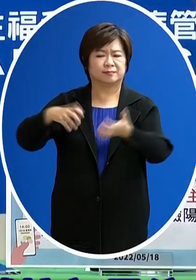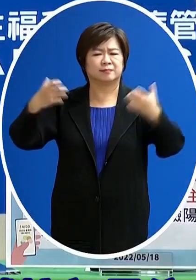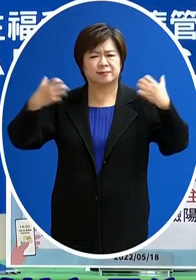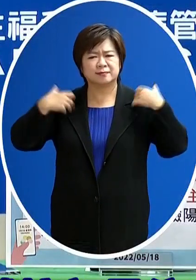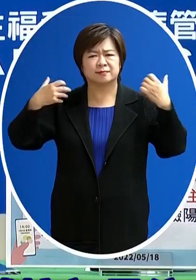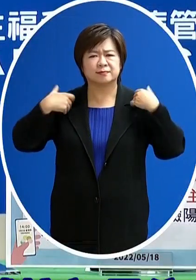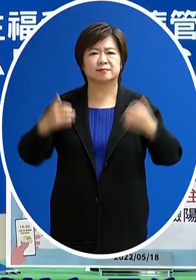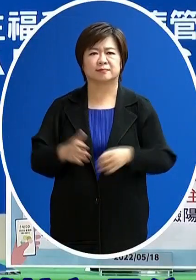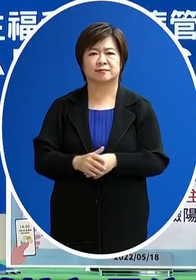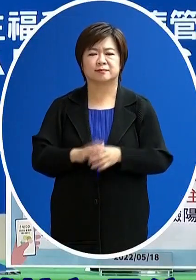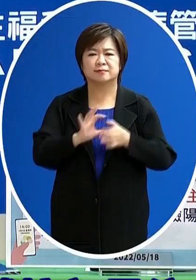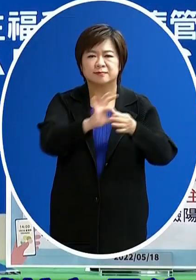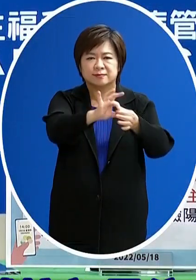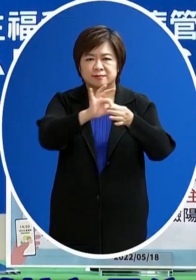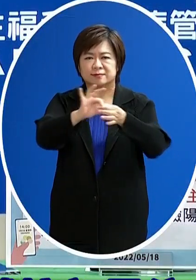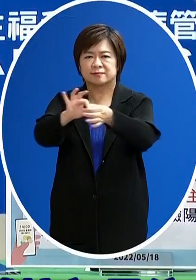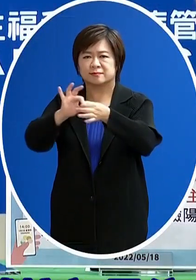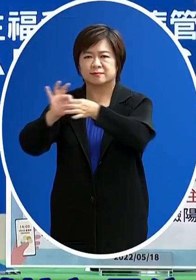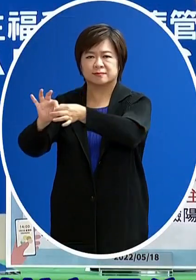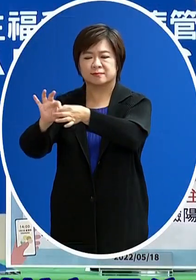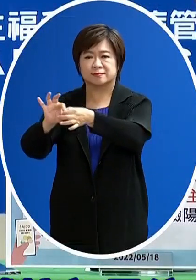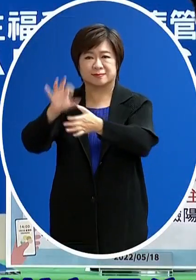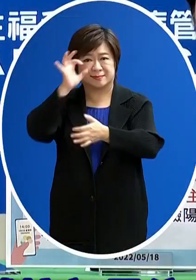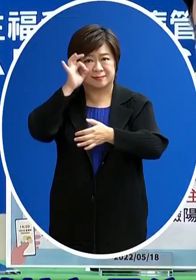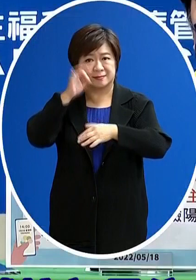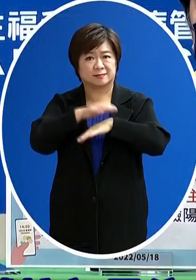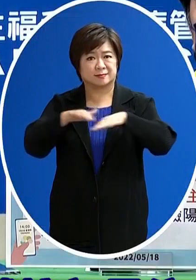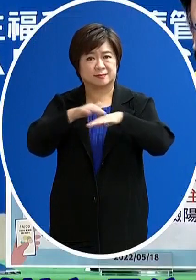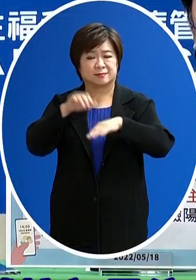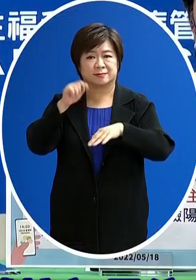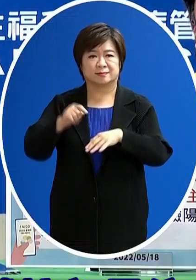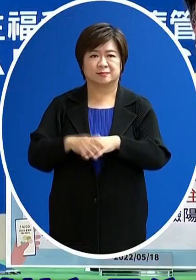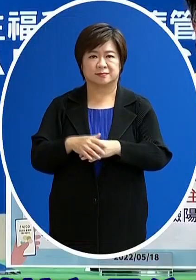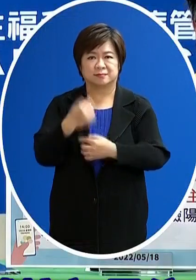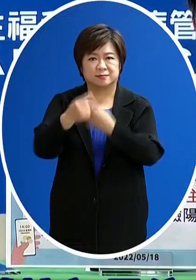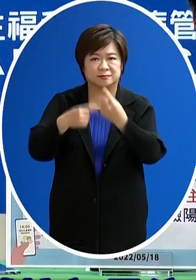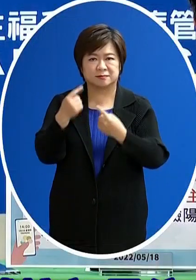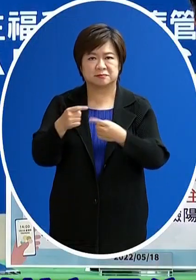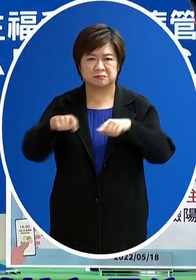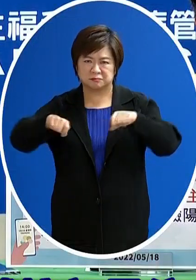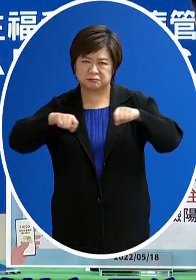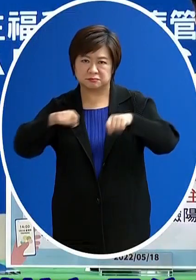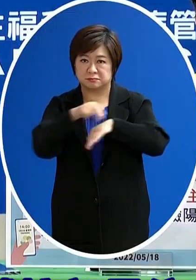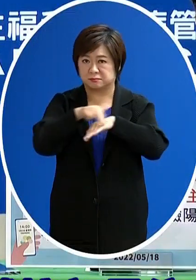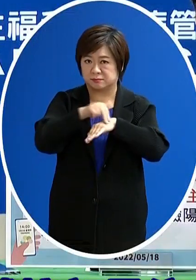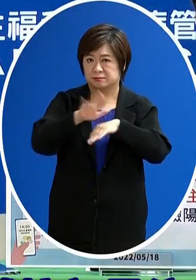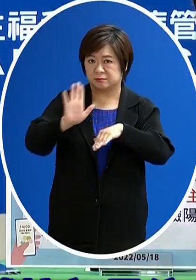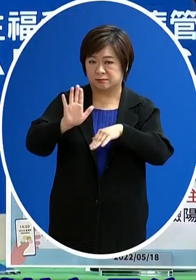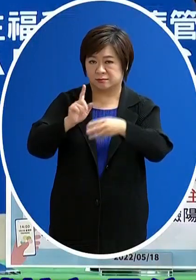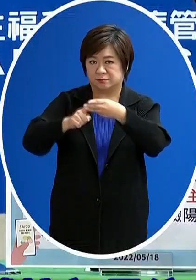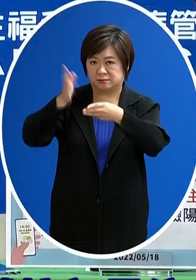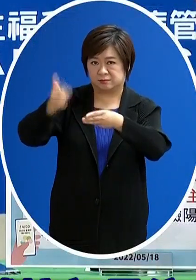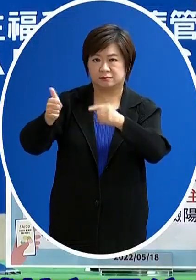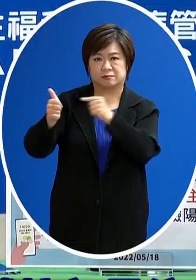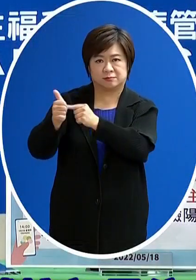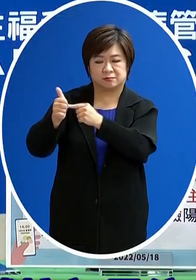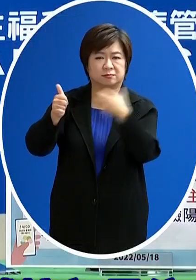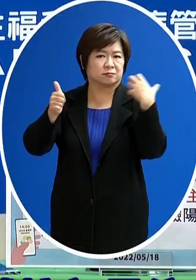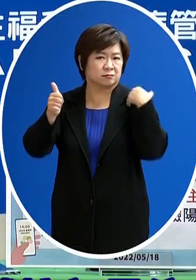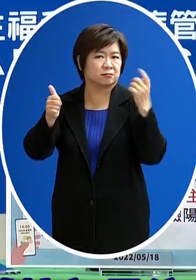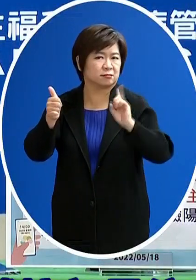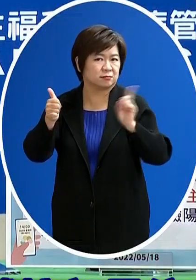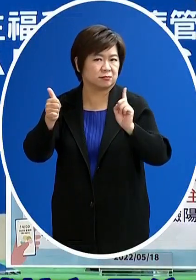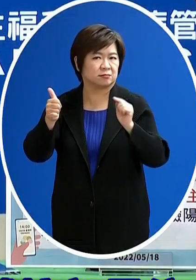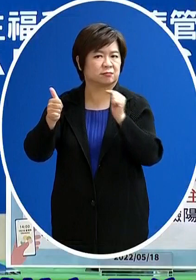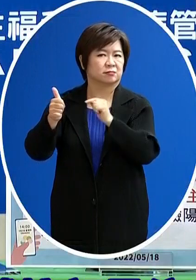长。好，所以可以看到，就是其他我们在平常也参与这政策相关的规划。那他其实最重要的任务，其